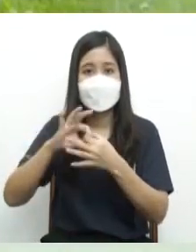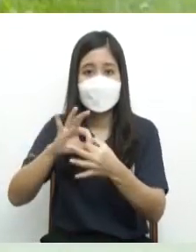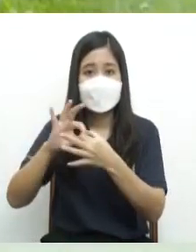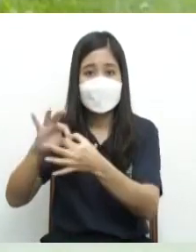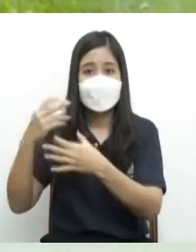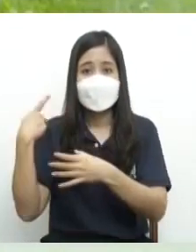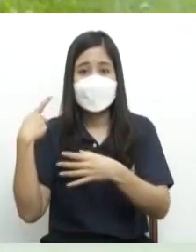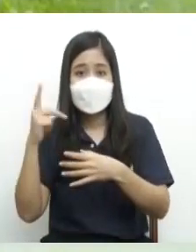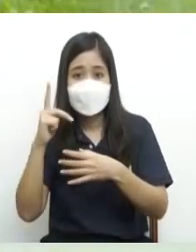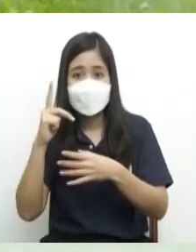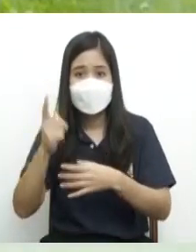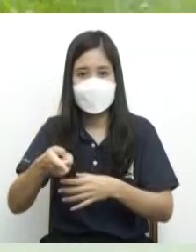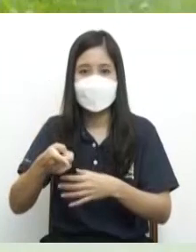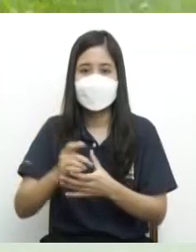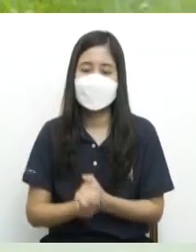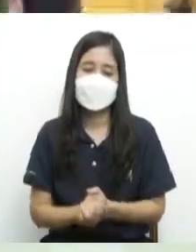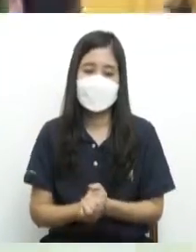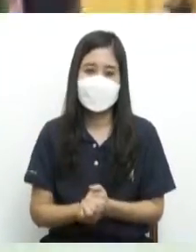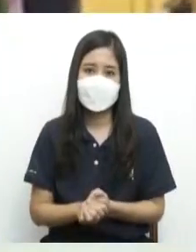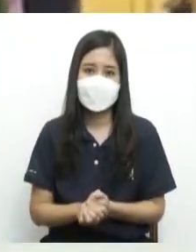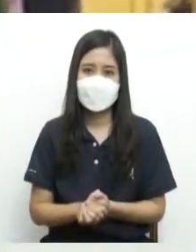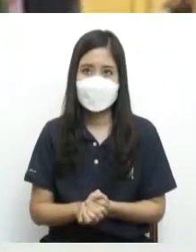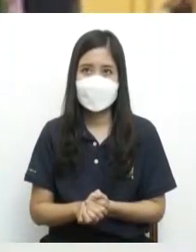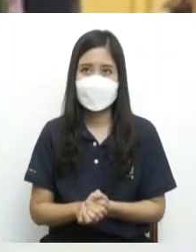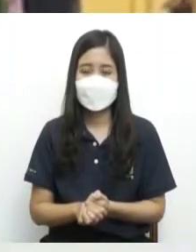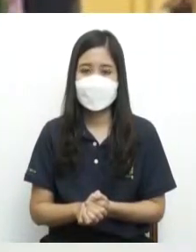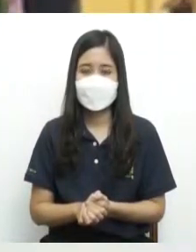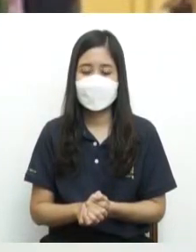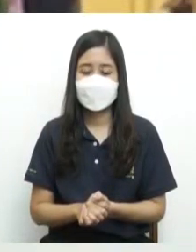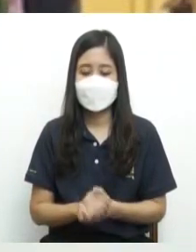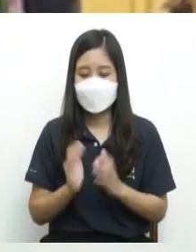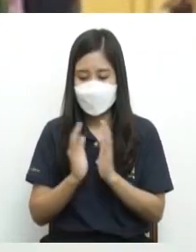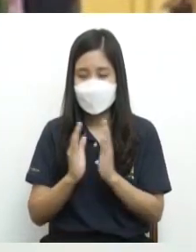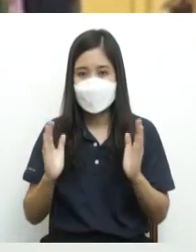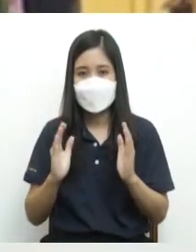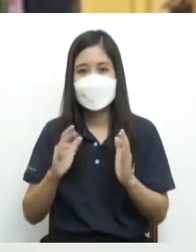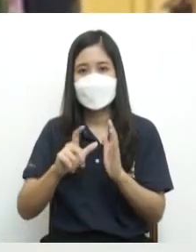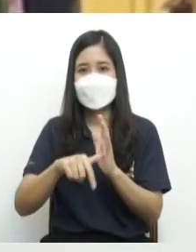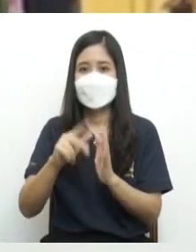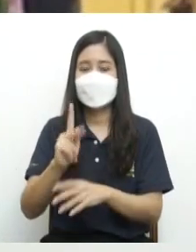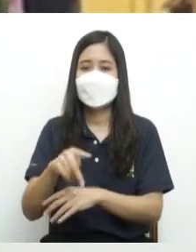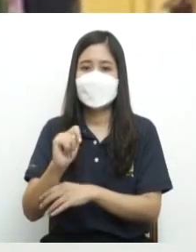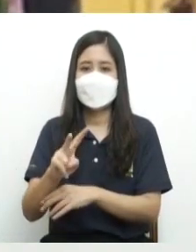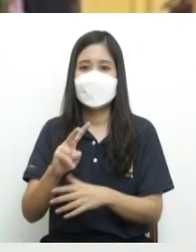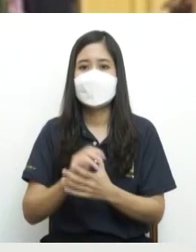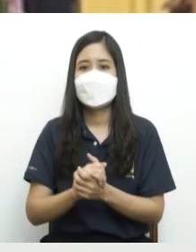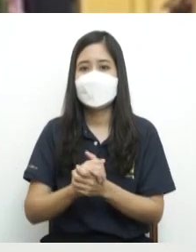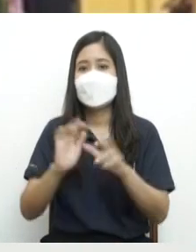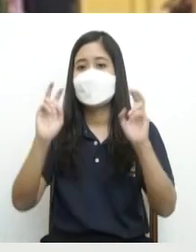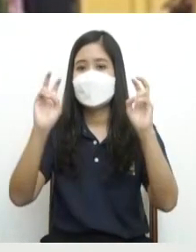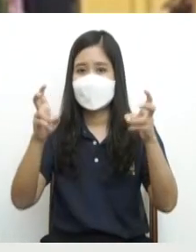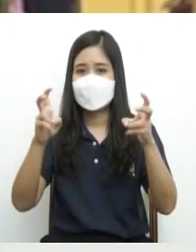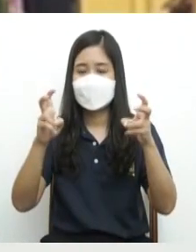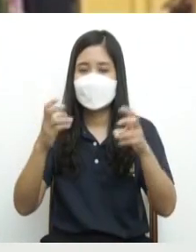พวกเราอย่างยิ่งครับ ค่ะขอบคุณท่านดร.อมพรพินาสานะคะคราวนี้ค่ะมาถึงประเด็นเมื่อสักครู่นี้ที่ท่านอมพรบอกนะคะในเรื่อง